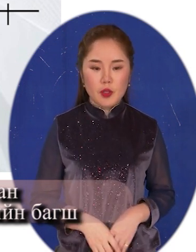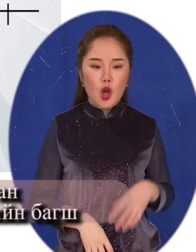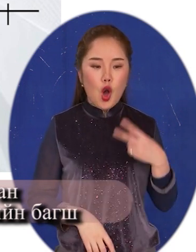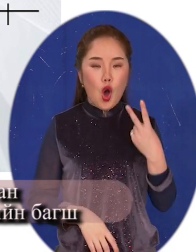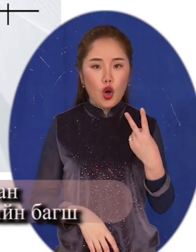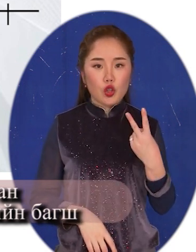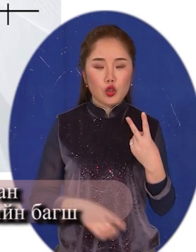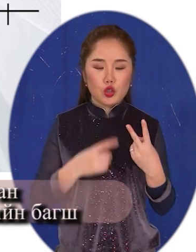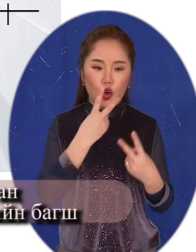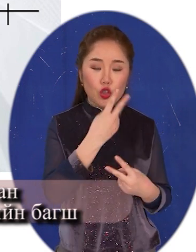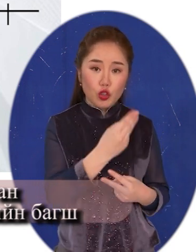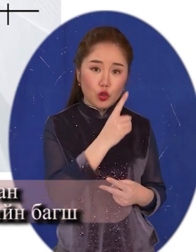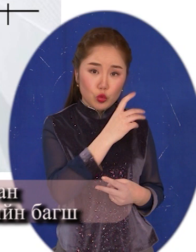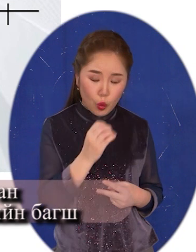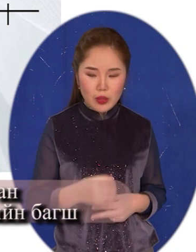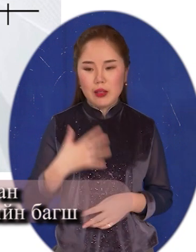200-дүк 5-10дукка